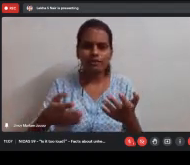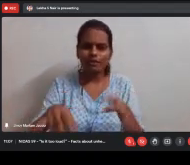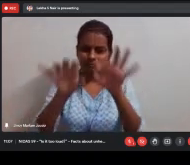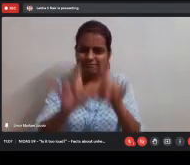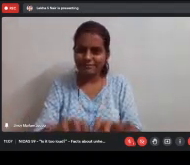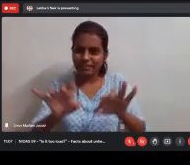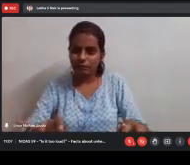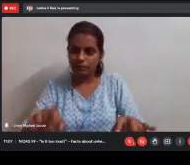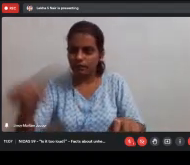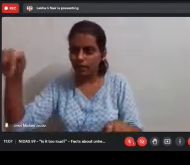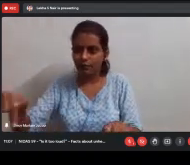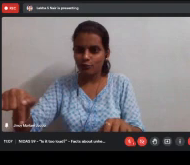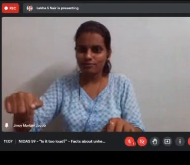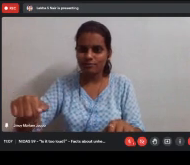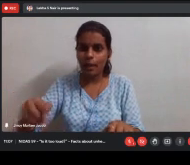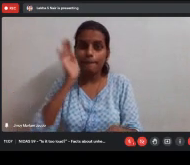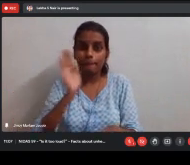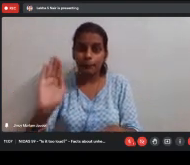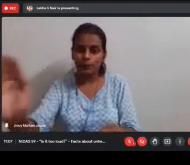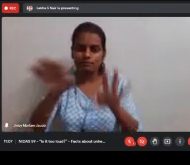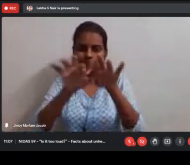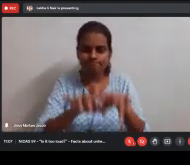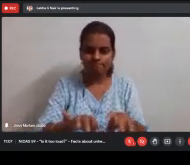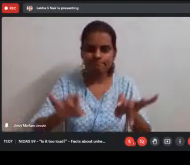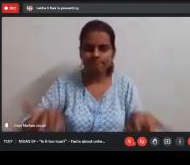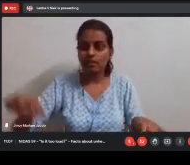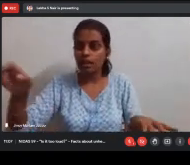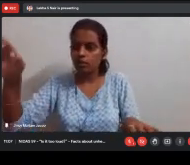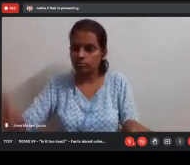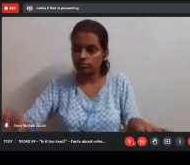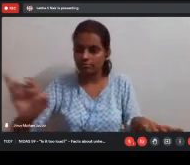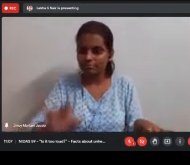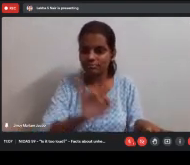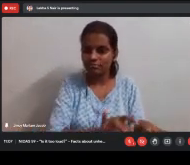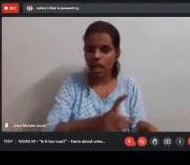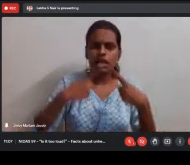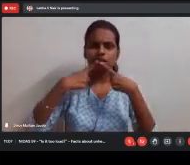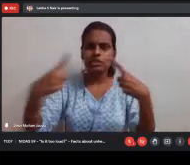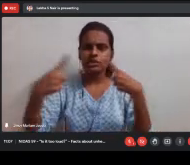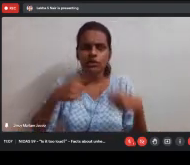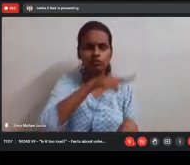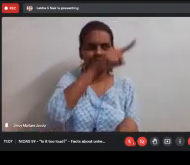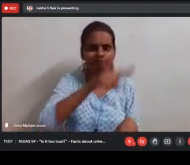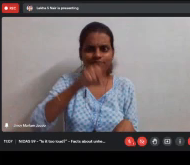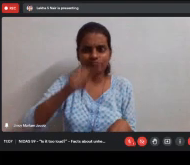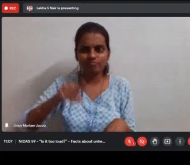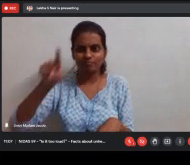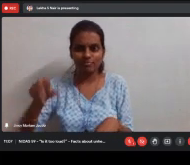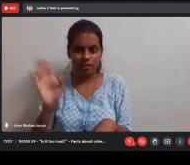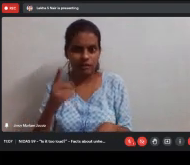പറയുന്നത് ഹൈ ഫ്രീക്വൻസി ശബ്ദങ്ങളോടാണ് കൂടുതലും നമുക്ക് പ്രതികരിക്കുന്നത്. നമുക്ക്